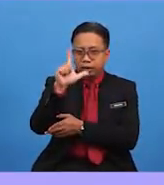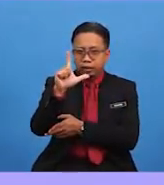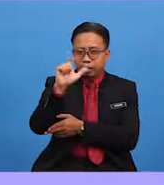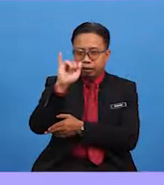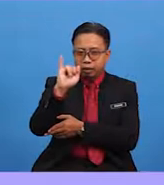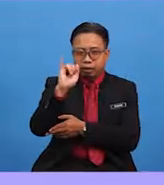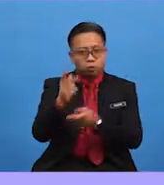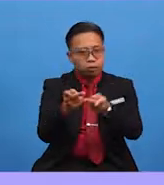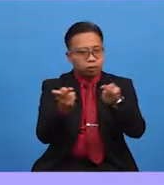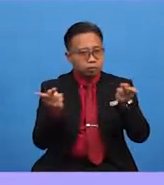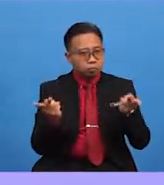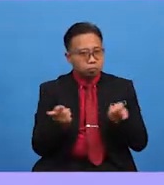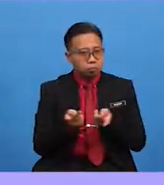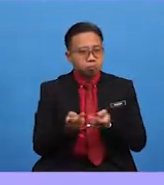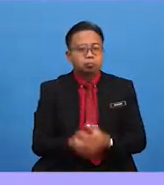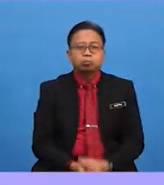Kuali.